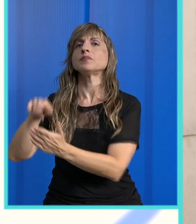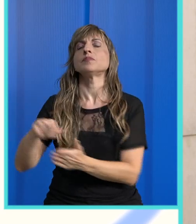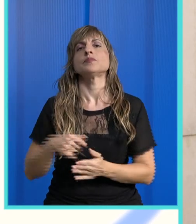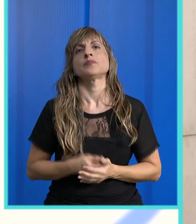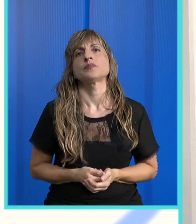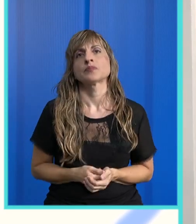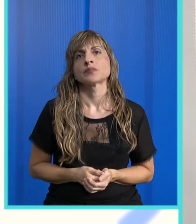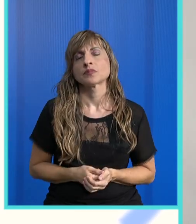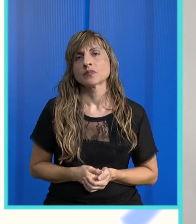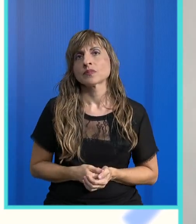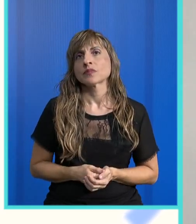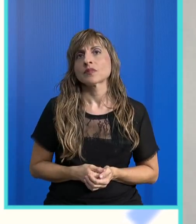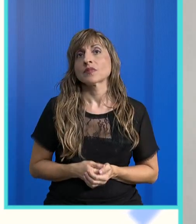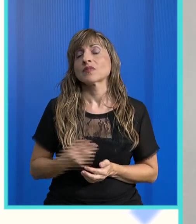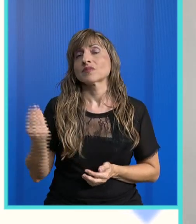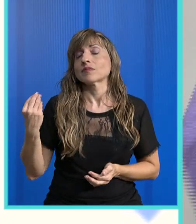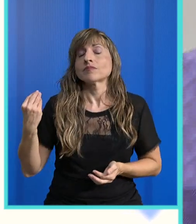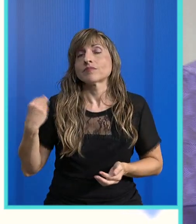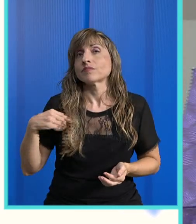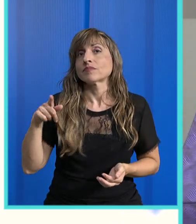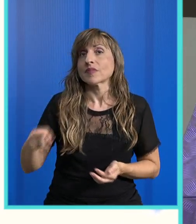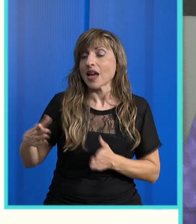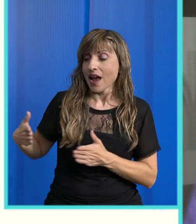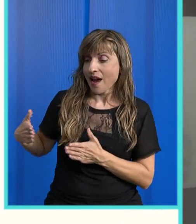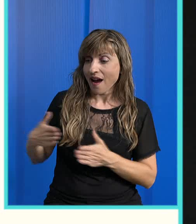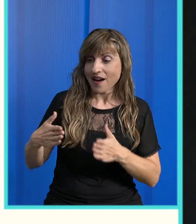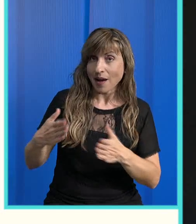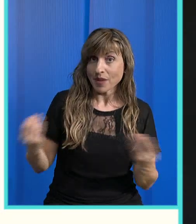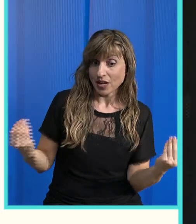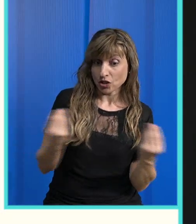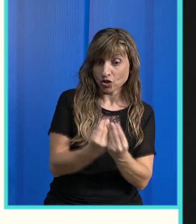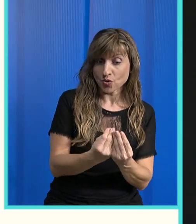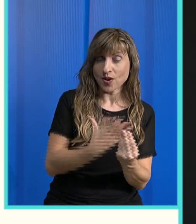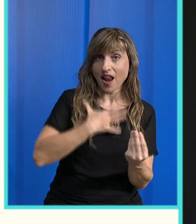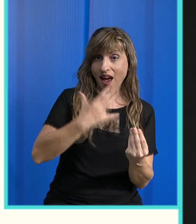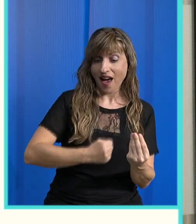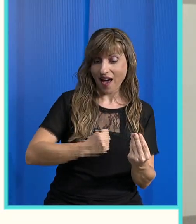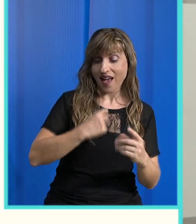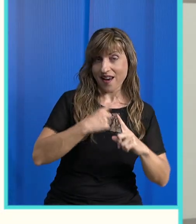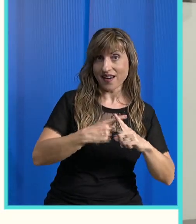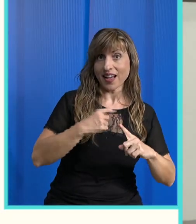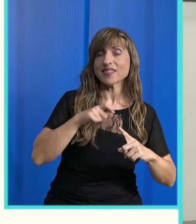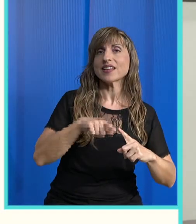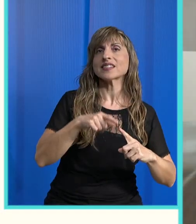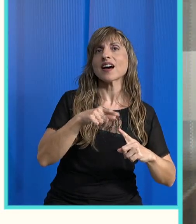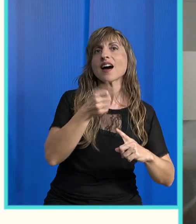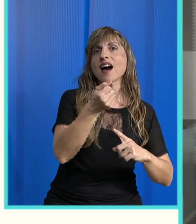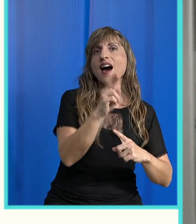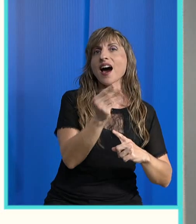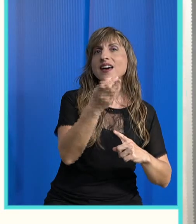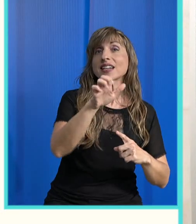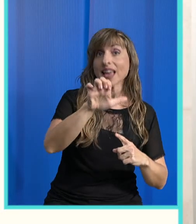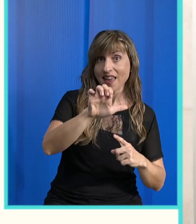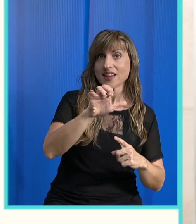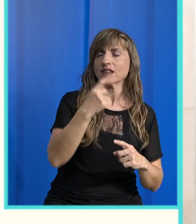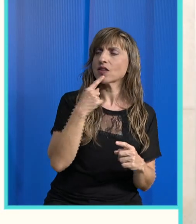a Badalona. Un camí com dèiem que va fer molt de prop amb l'exalcaldessa Mayte Arquem que hi ha destacat d'ell la capacitat negociadora.